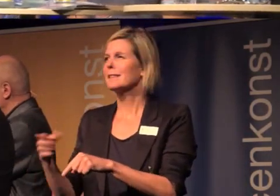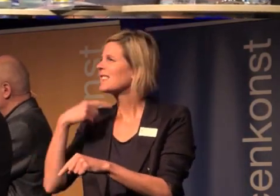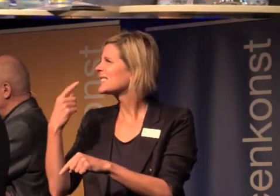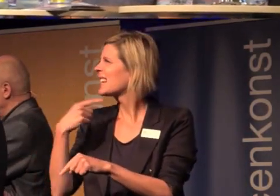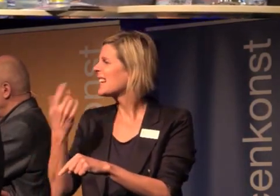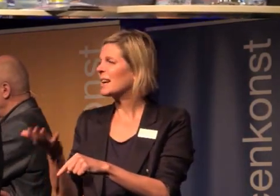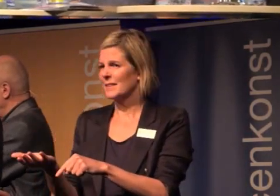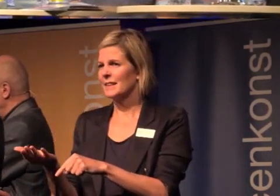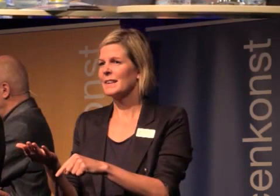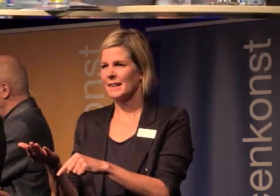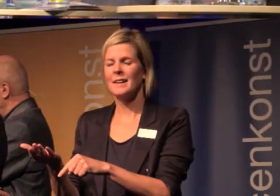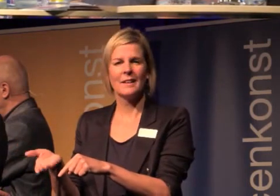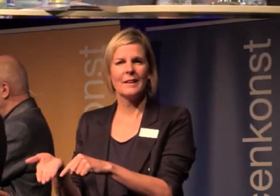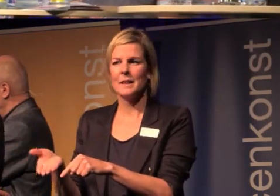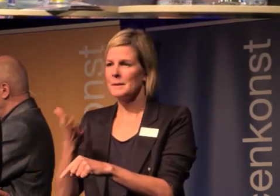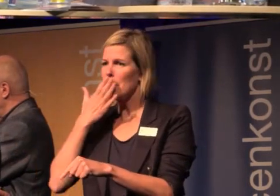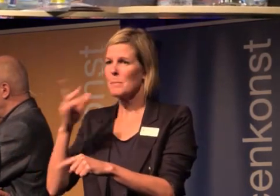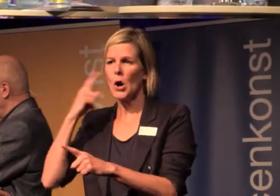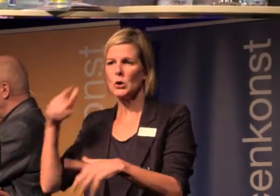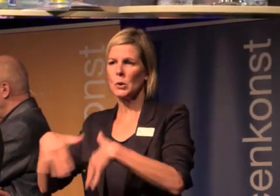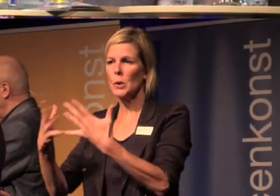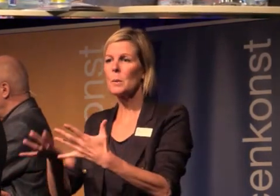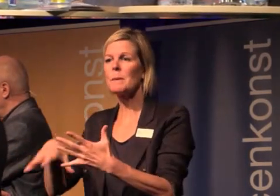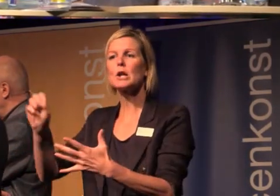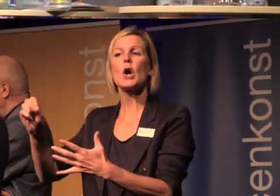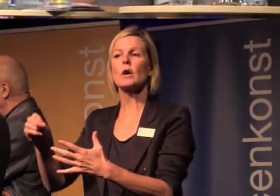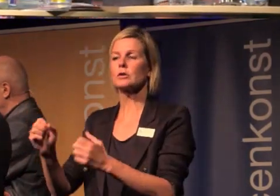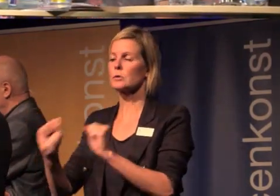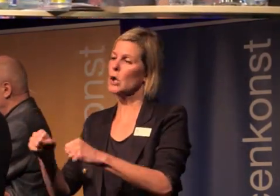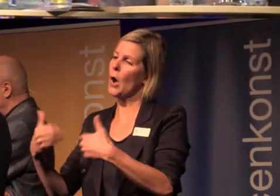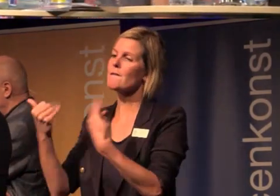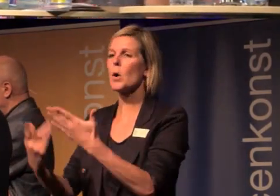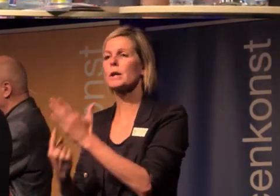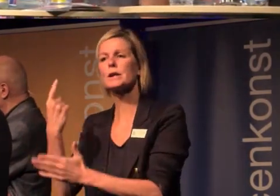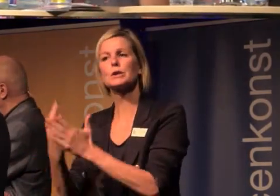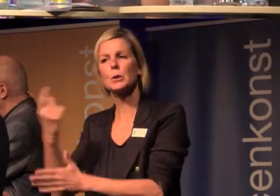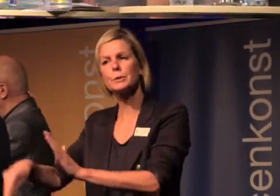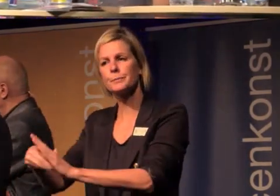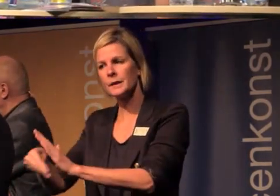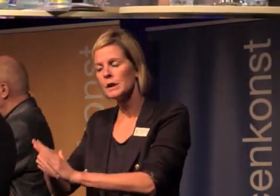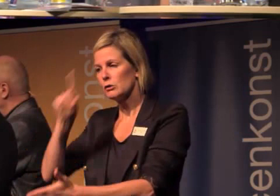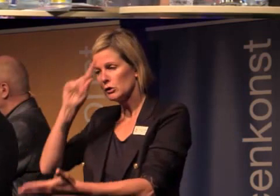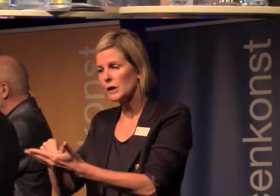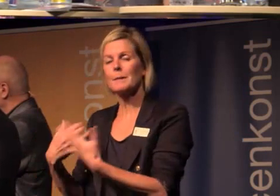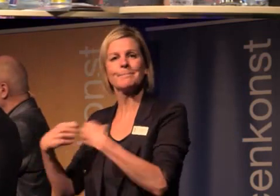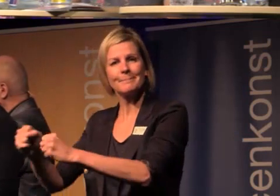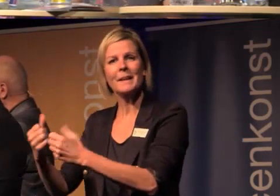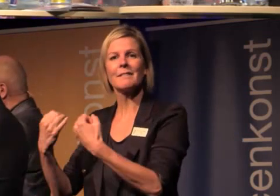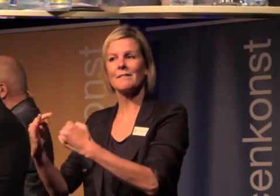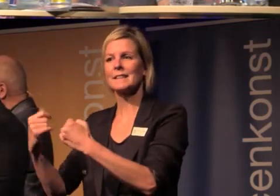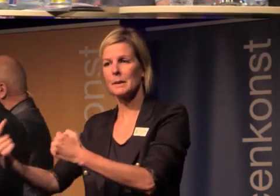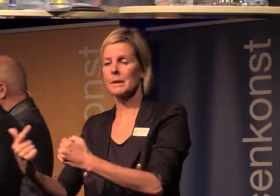är en institutionen som förtjänar också att få resurser och förutsättningar att bedriva verksamhet, precis som alla